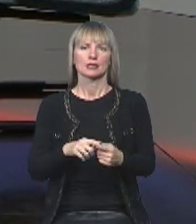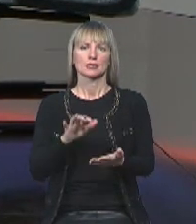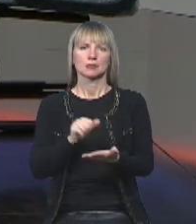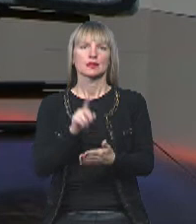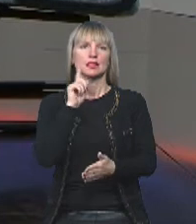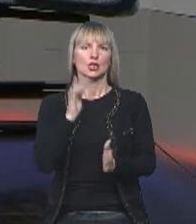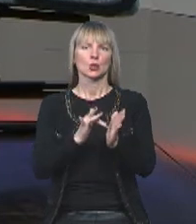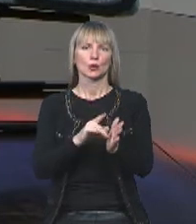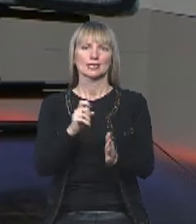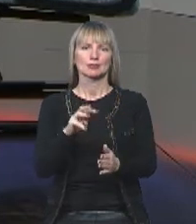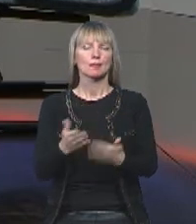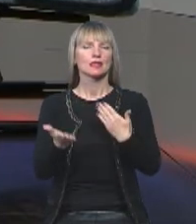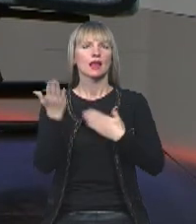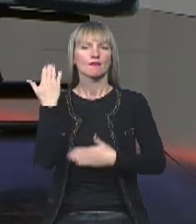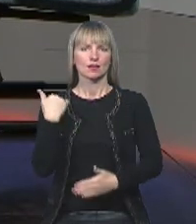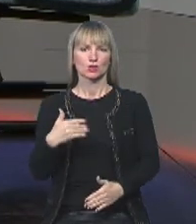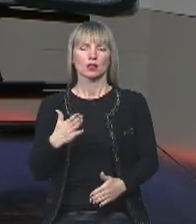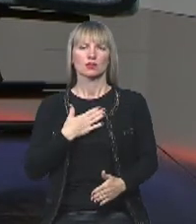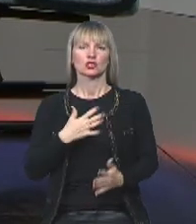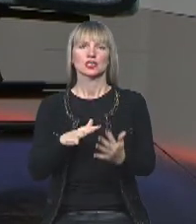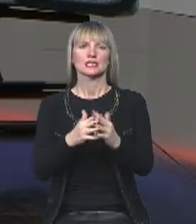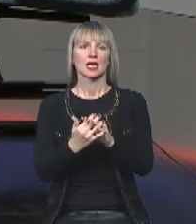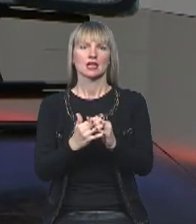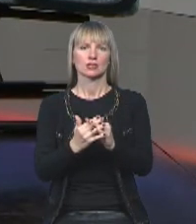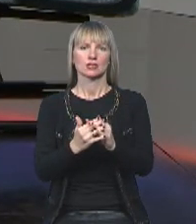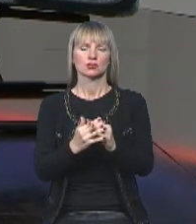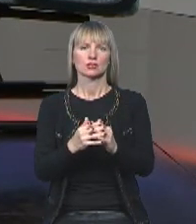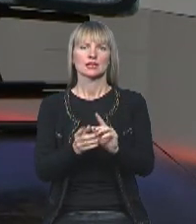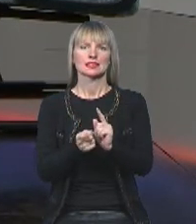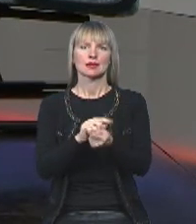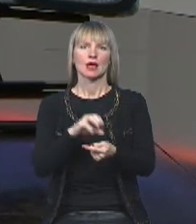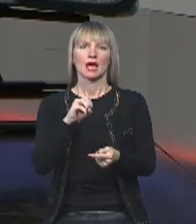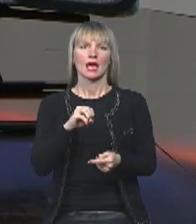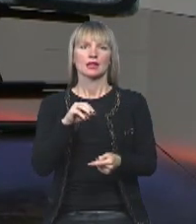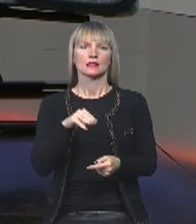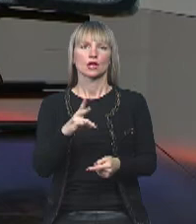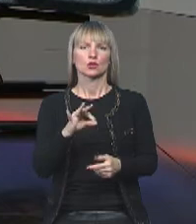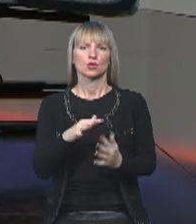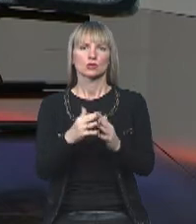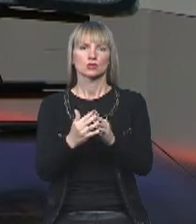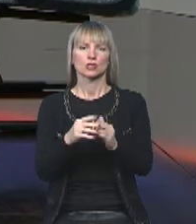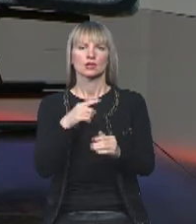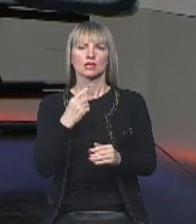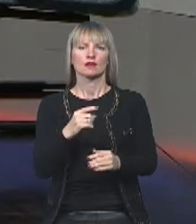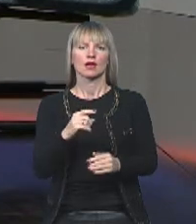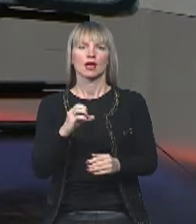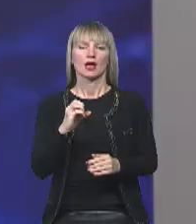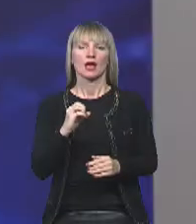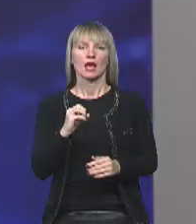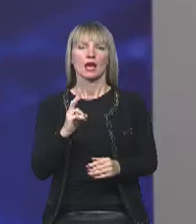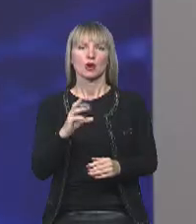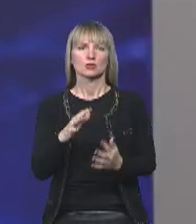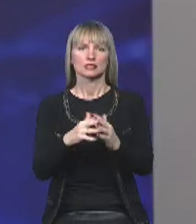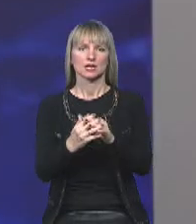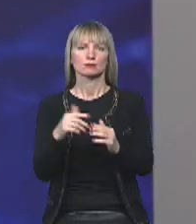туризмом досить давно. І наше селище замість етносело дуже часто називали екосело. Тому що ми